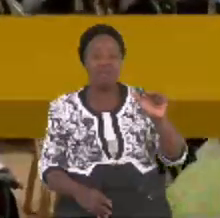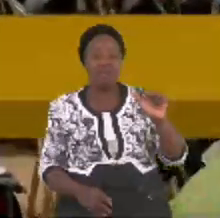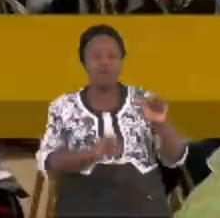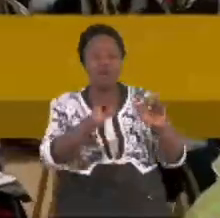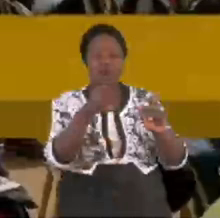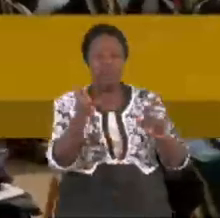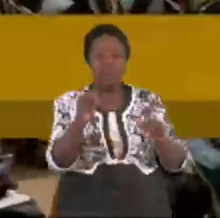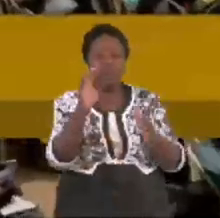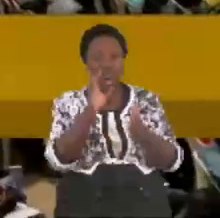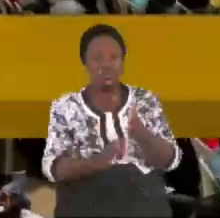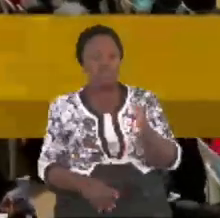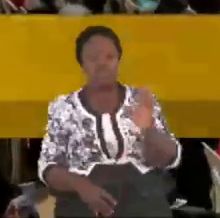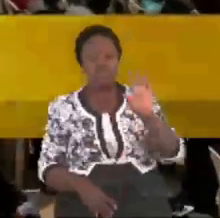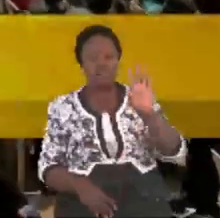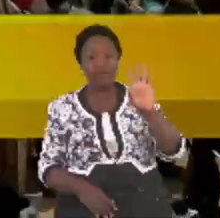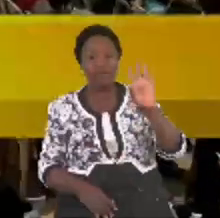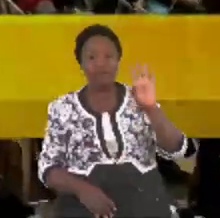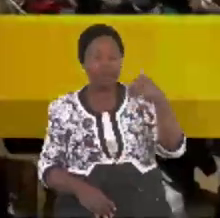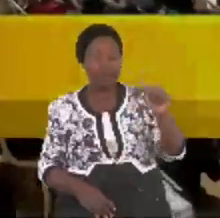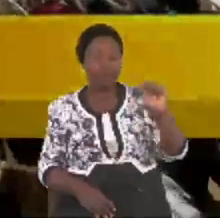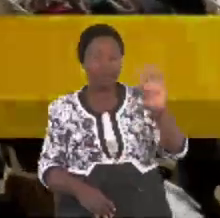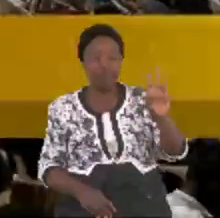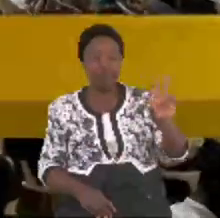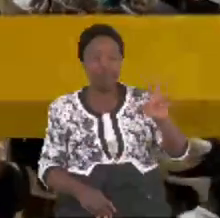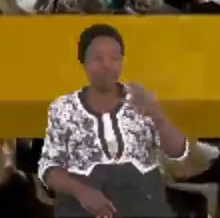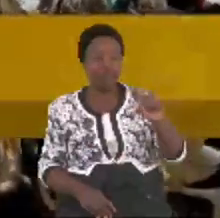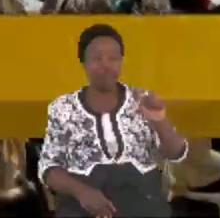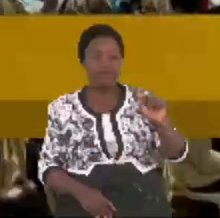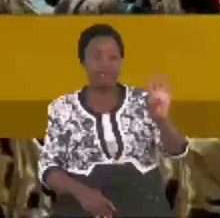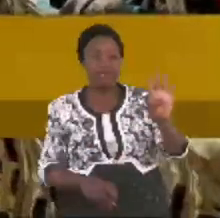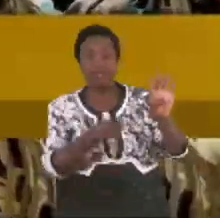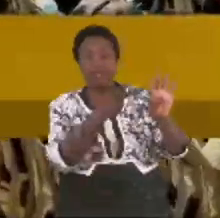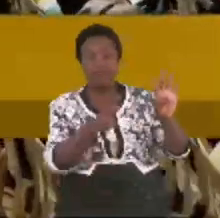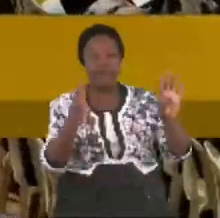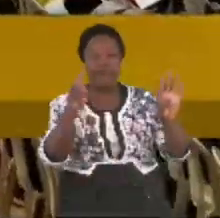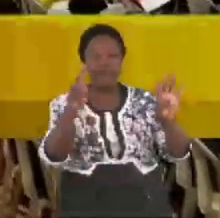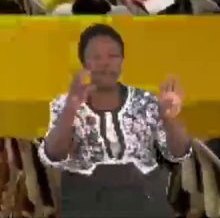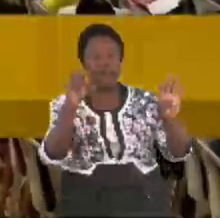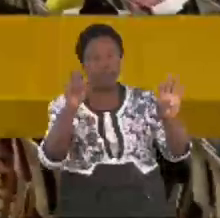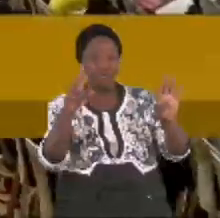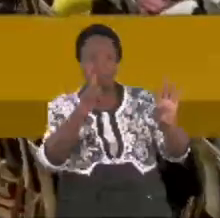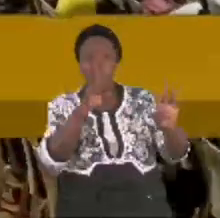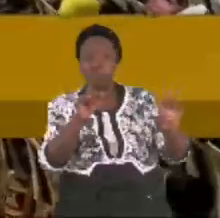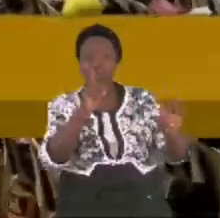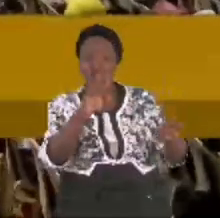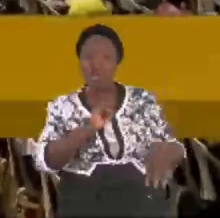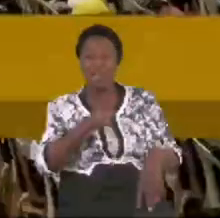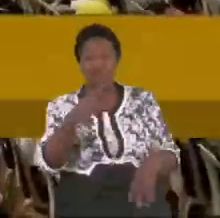Jean, chapitre 14, verset 12. En vérité, je vous le